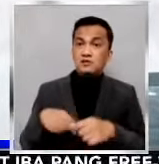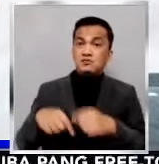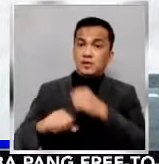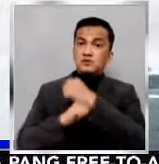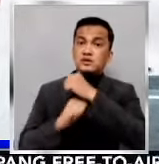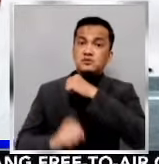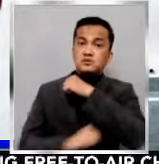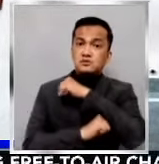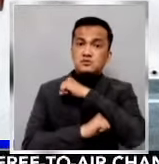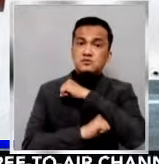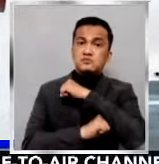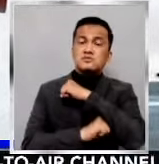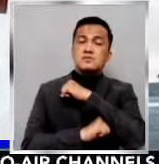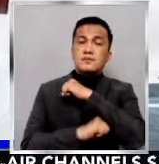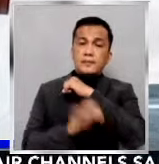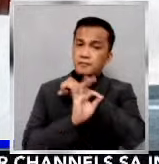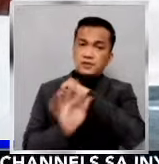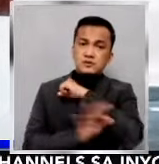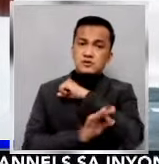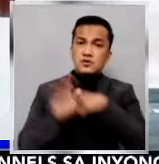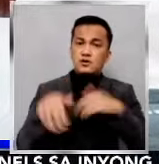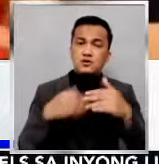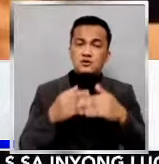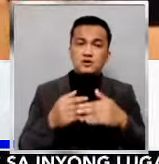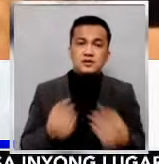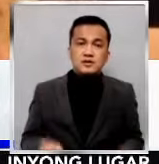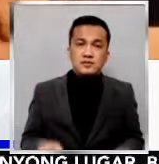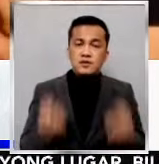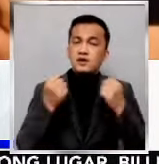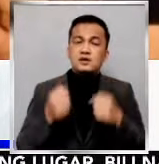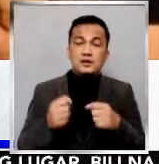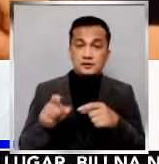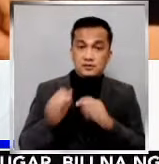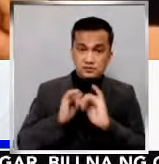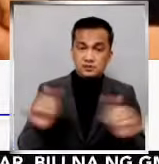ng lahat ng mga buhat, gano'n. Kumbaga, ito yung